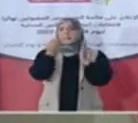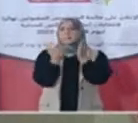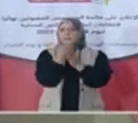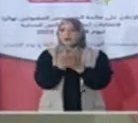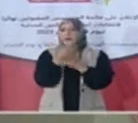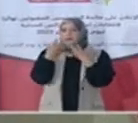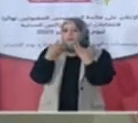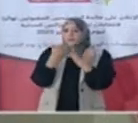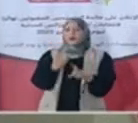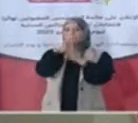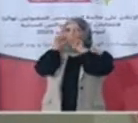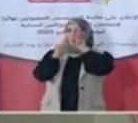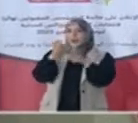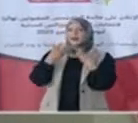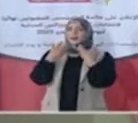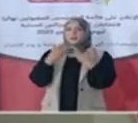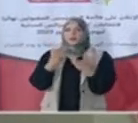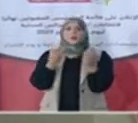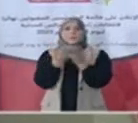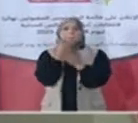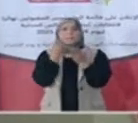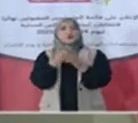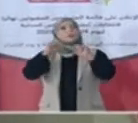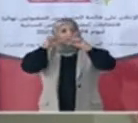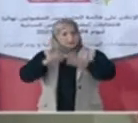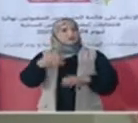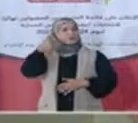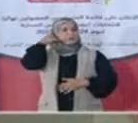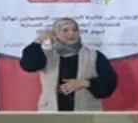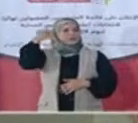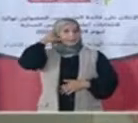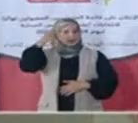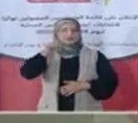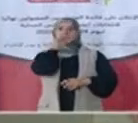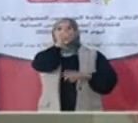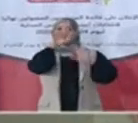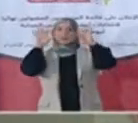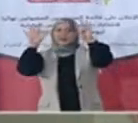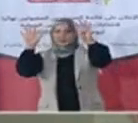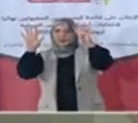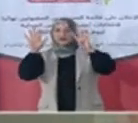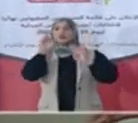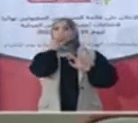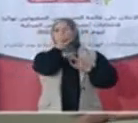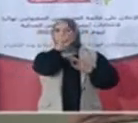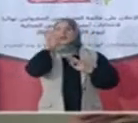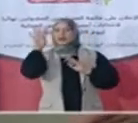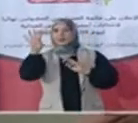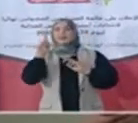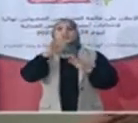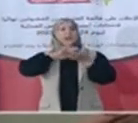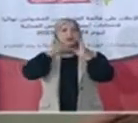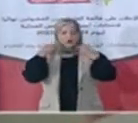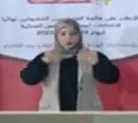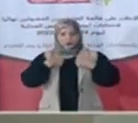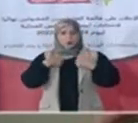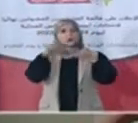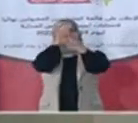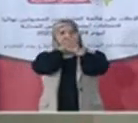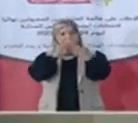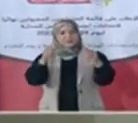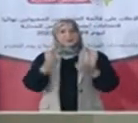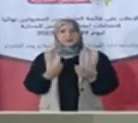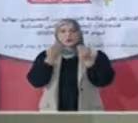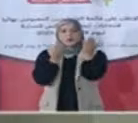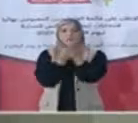استفسار فما إمكانية الاتصال بالموزع الهاتفي 1814، بحول الله نحن على ذمتهم الكل باش نعطيهم